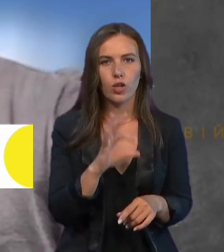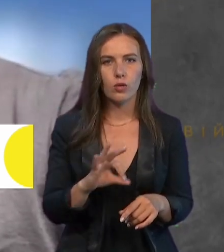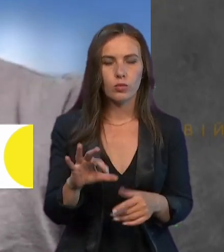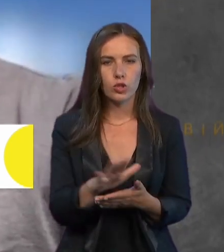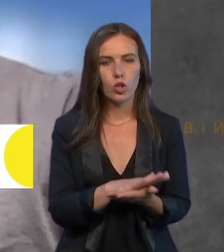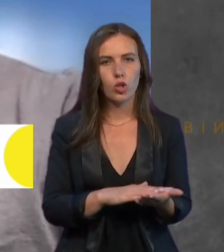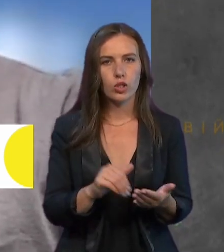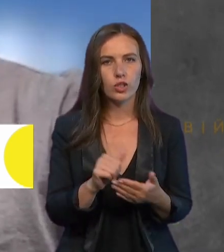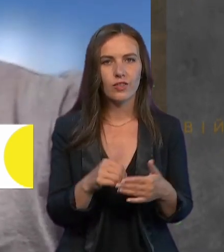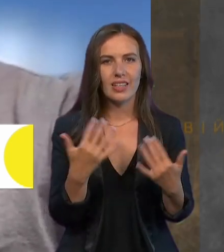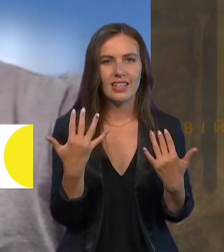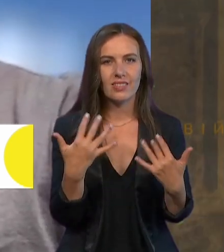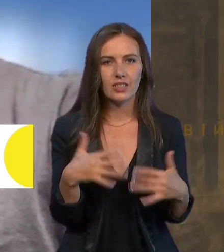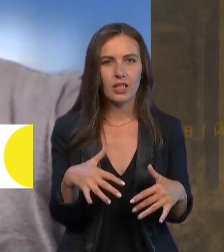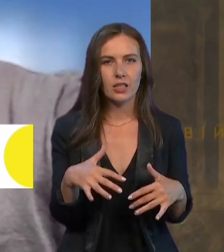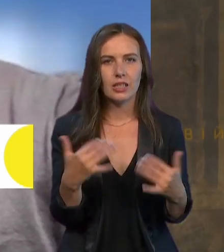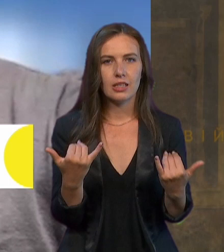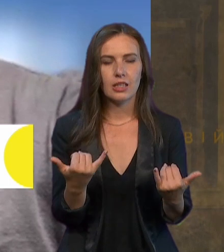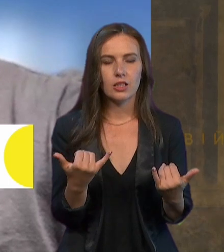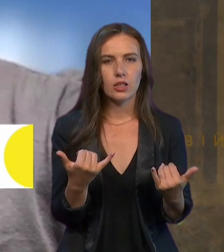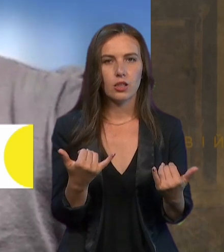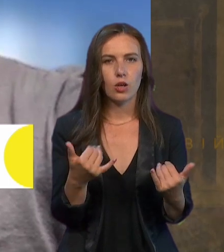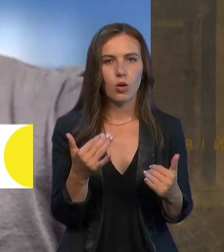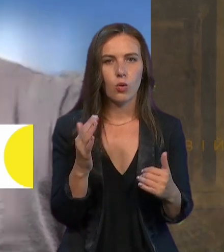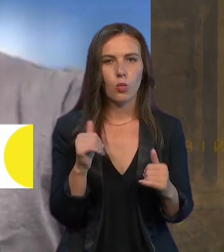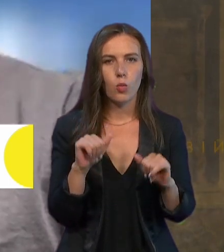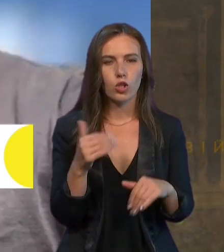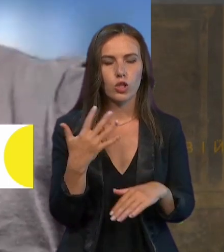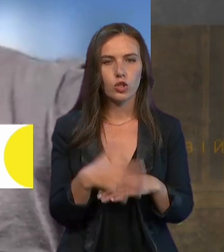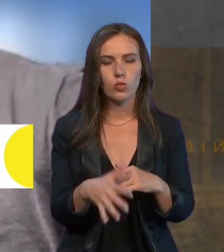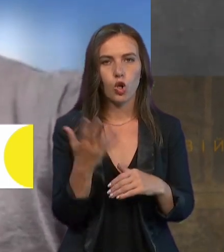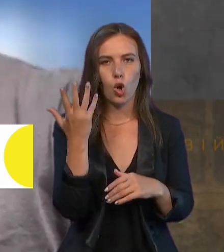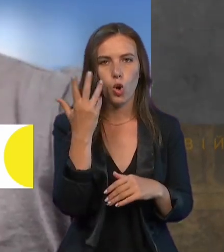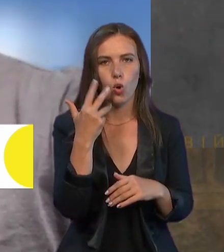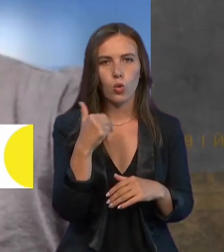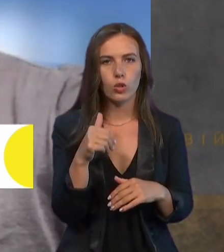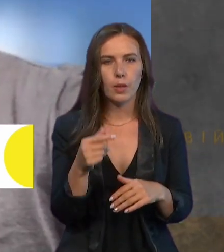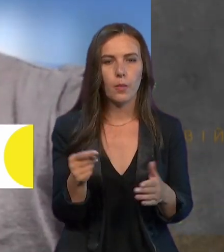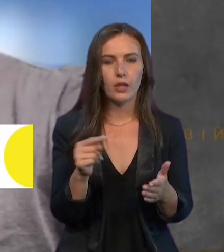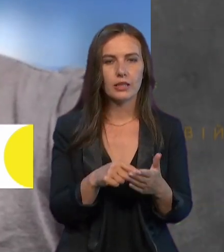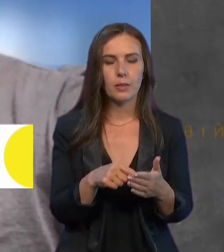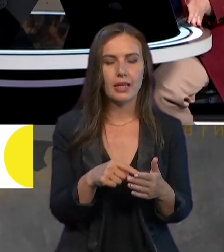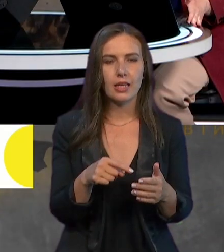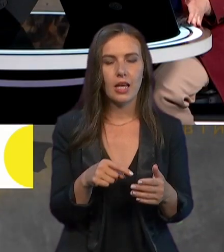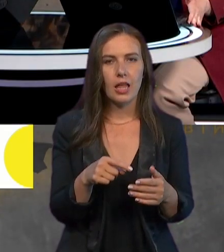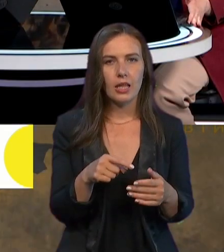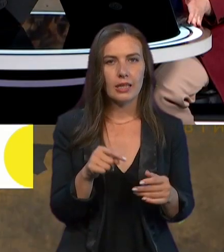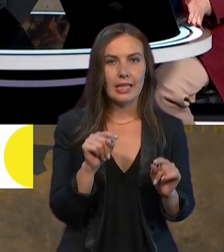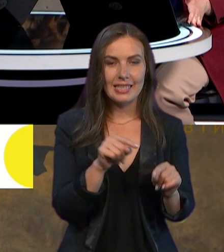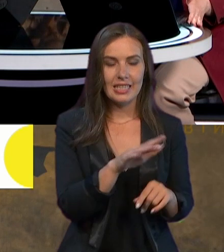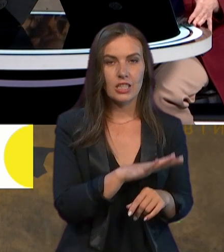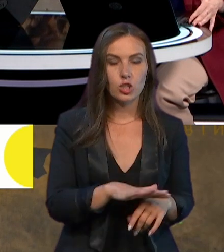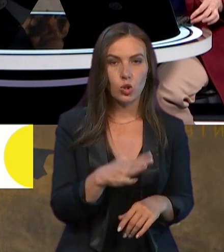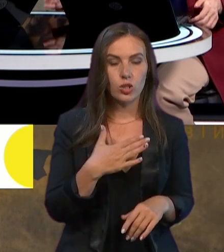втрати археології, на жаль, достеменно це можна буде зрозуміти тільки, коли українські археологи потраплять на ці території і зможуть здійснити фіксацію